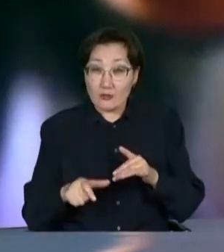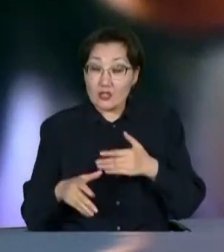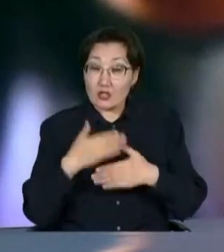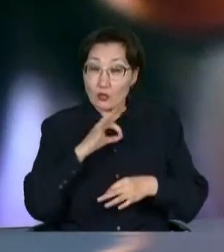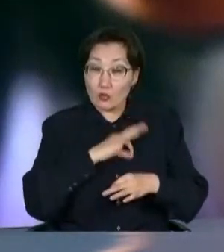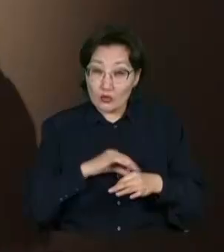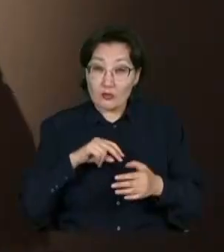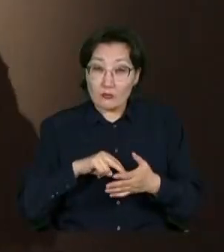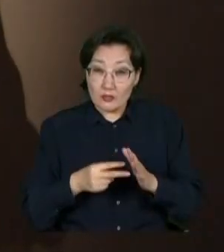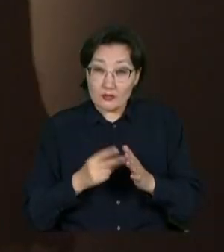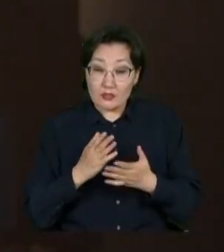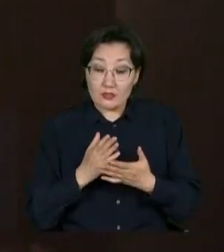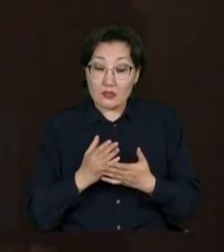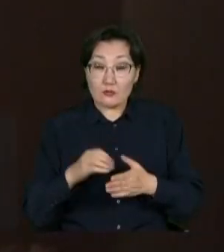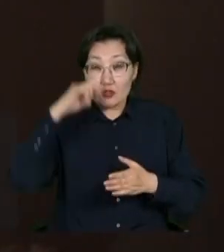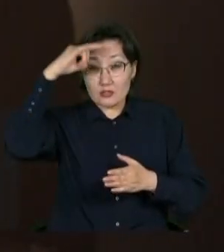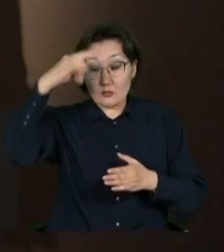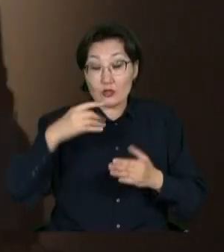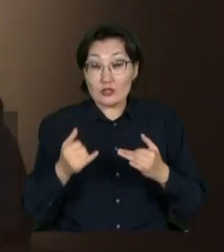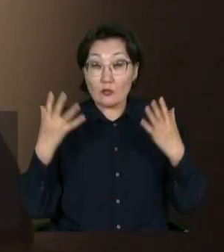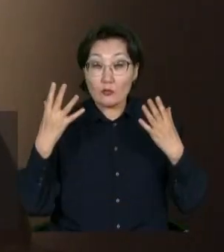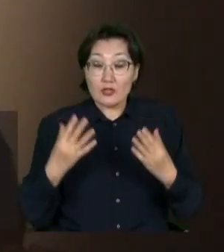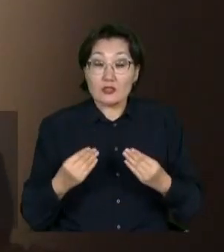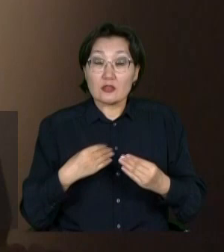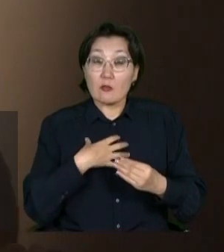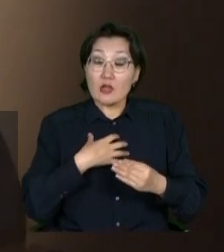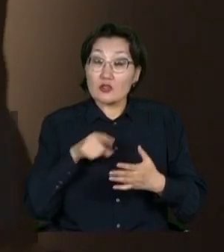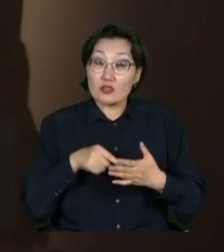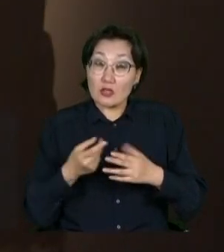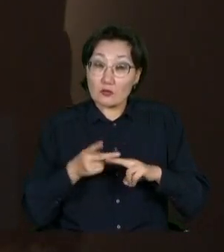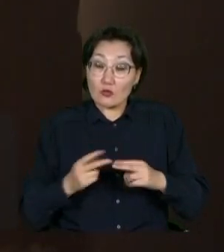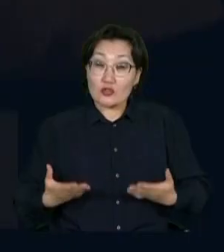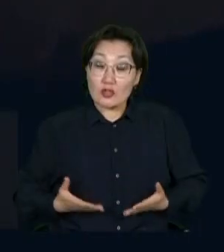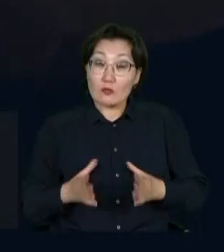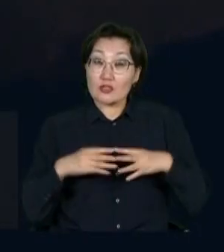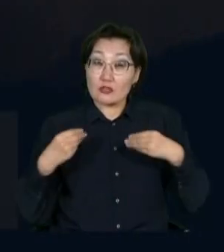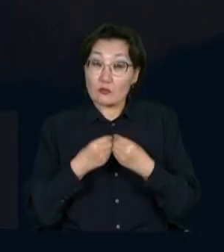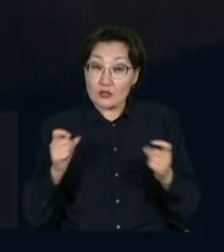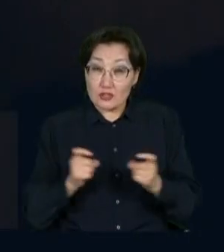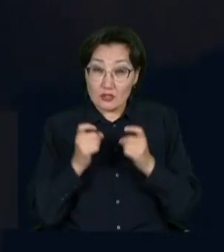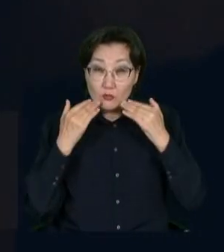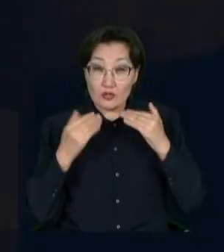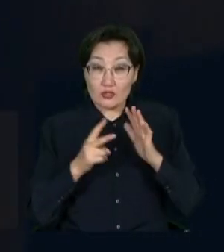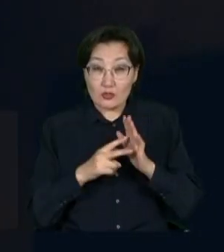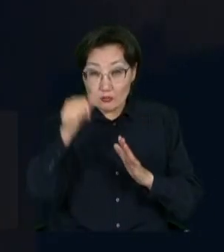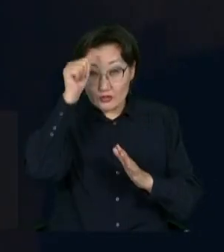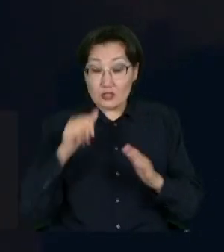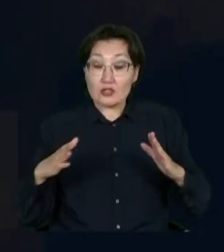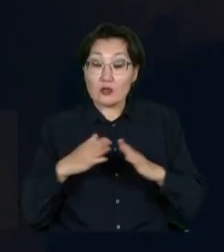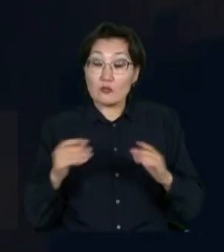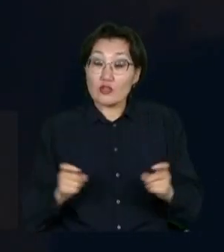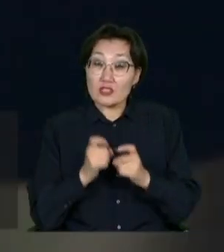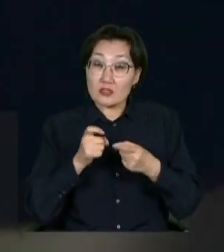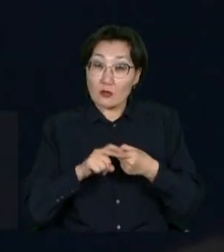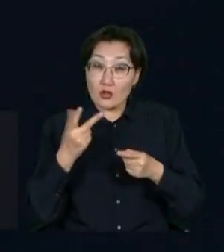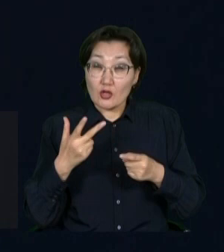karastırılgan. Kazakstan'da hazırkı künü küyüp tırgan bir mesele osu tırmıstık zorluk zombılık. Soñğı 7 ayda üydegi janjalğa qatıstı